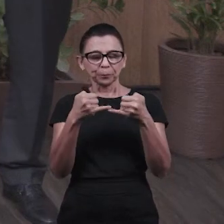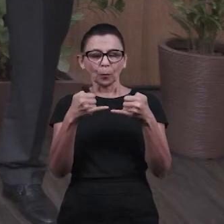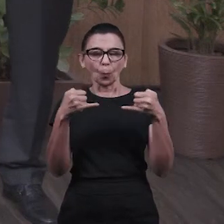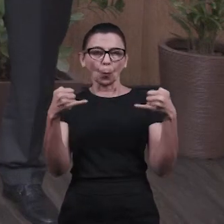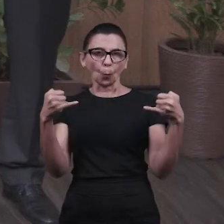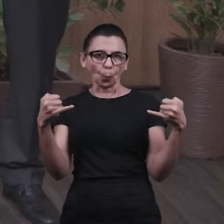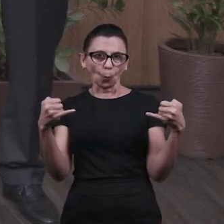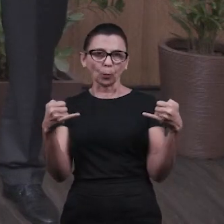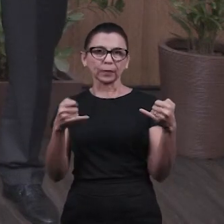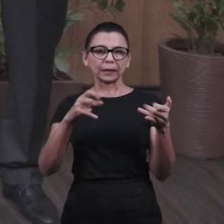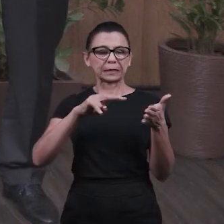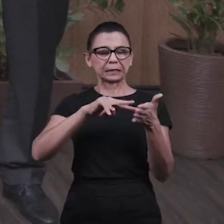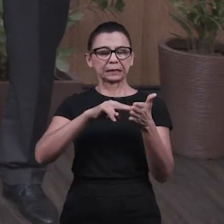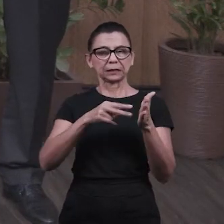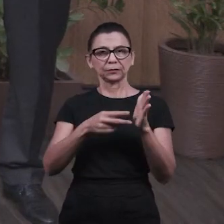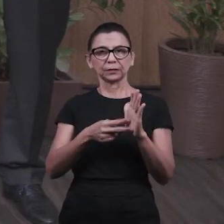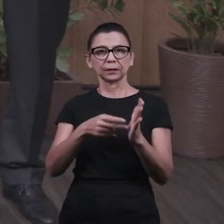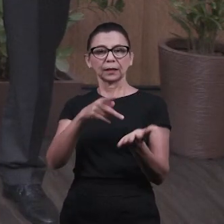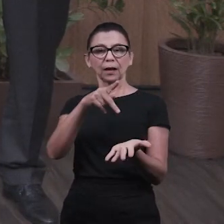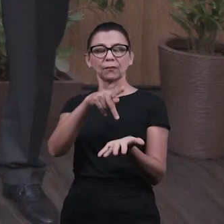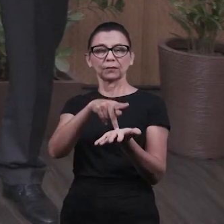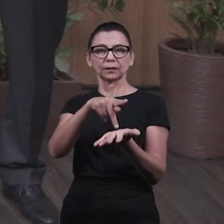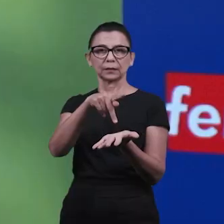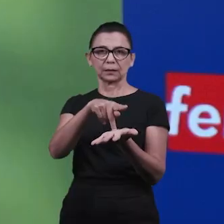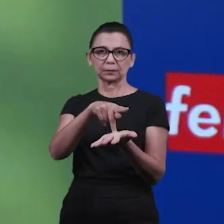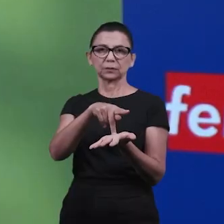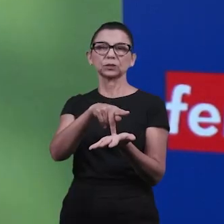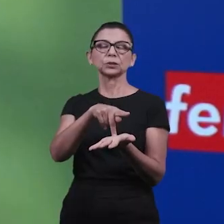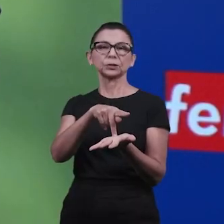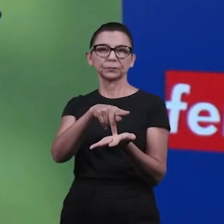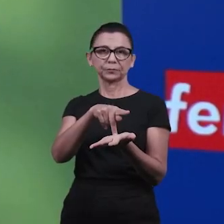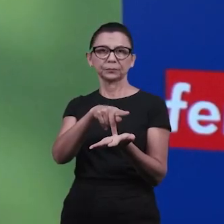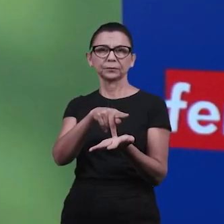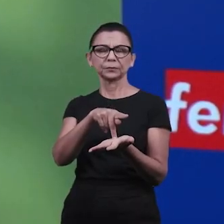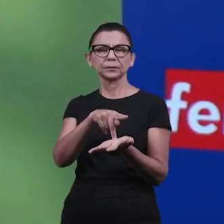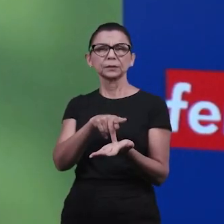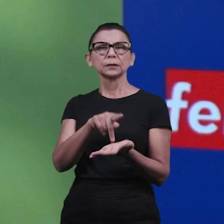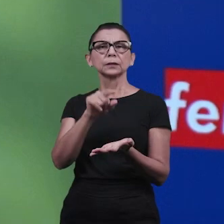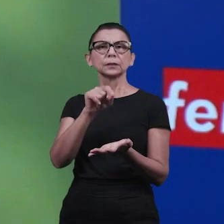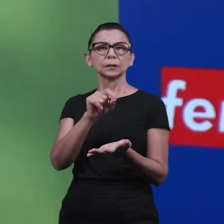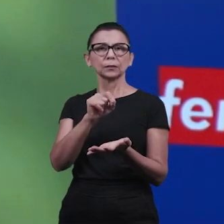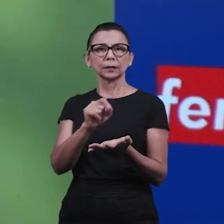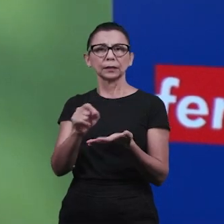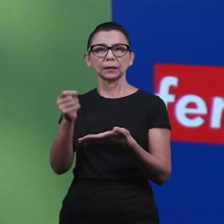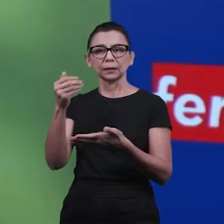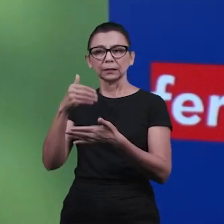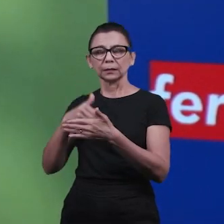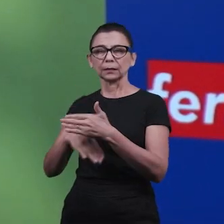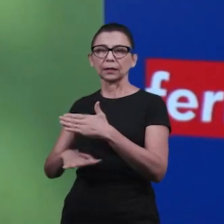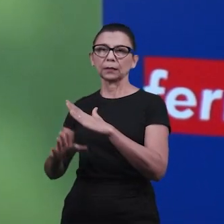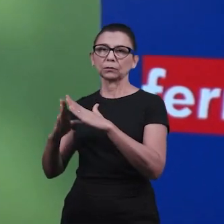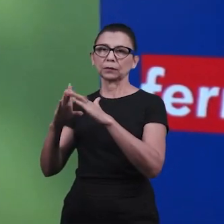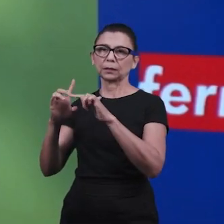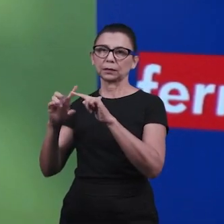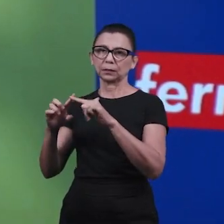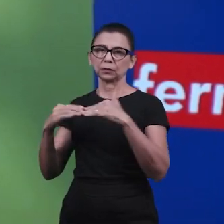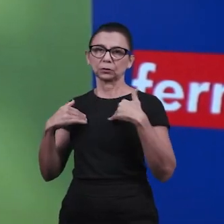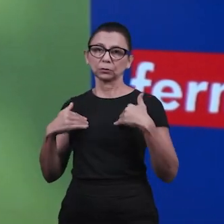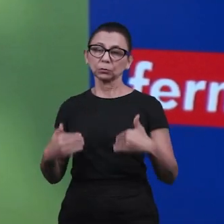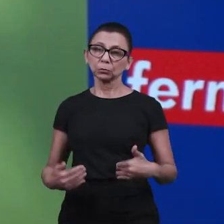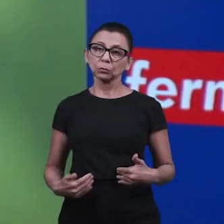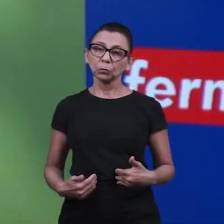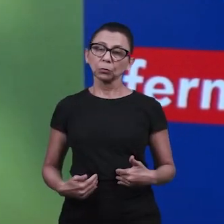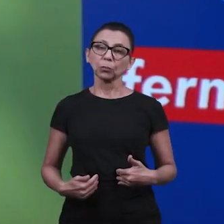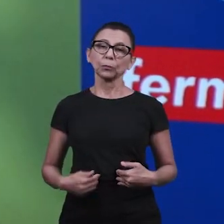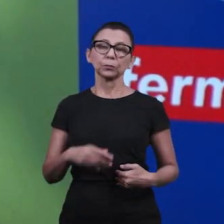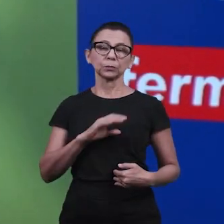la vérité, qui est servi comment? Est servi par l'action du